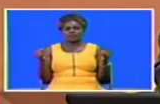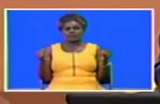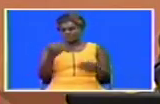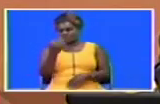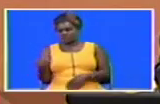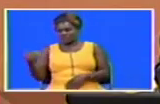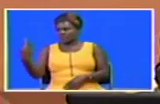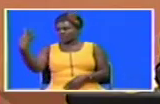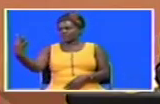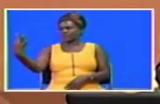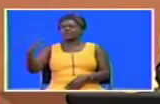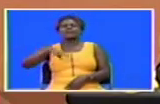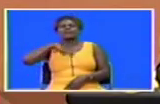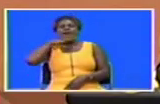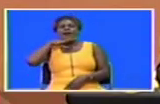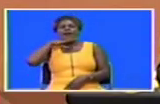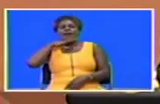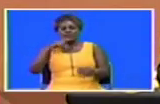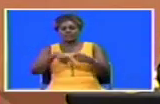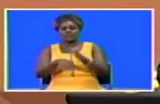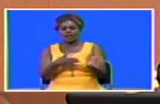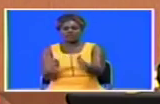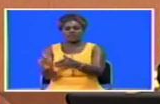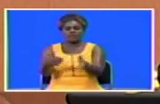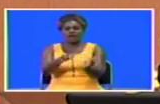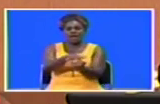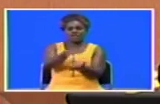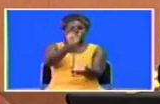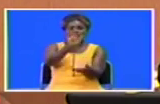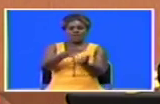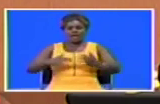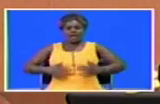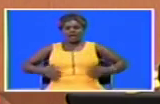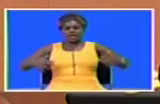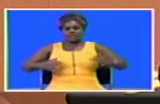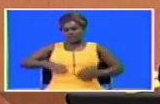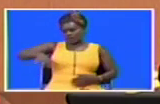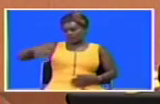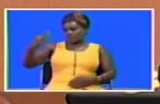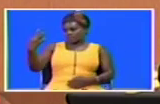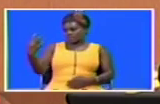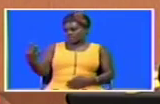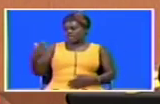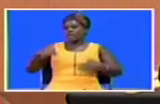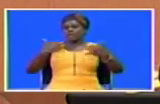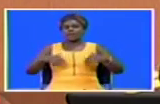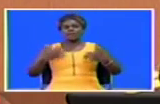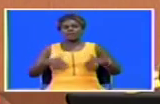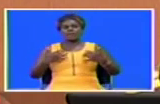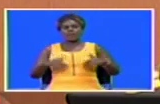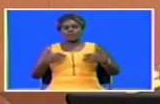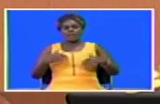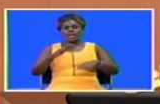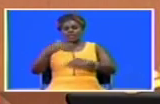Watoto watatu wamefariki maji katika mto Tana, sehemu ya kaunti ya Garissa. Yadaiwa watatu hawa walikuwa wakicheza eneo la Baraza